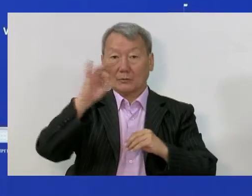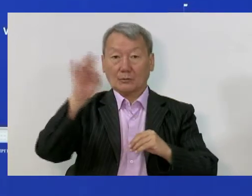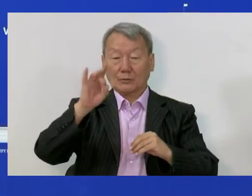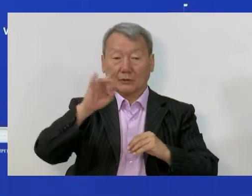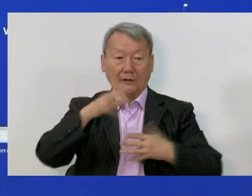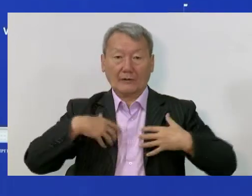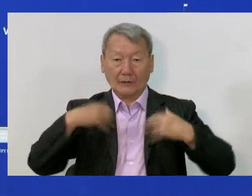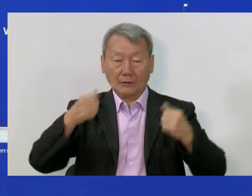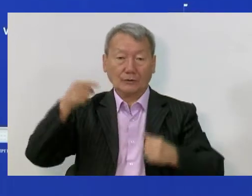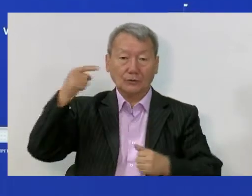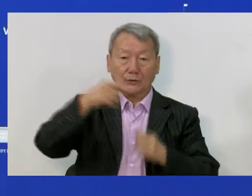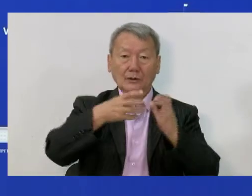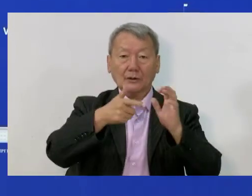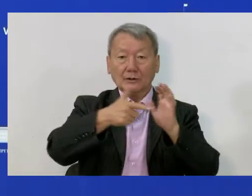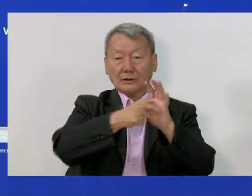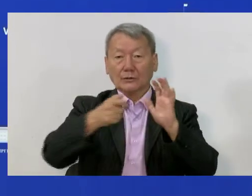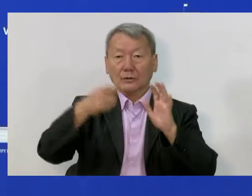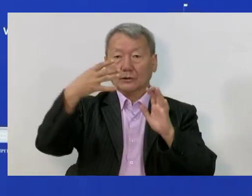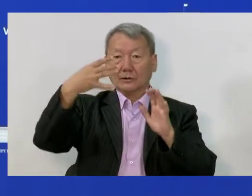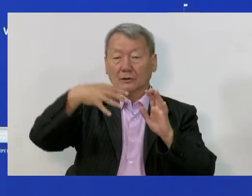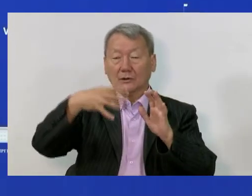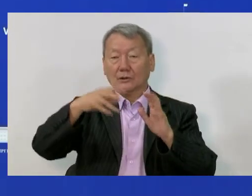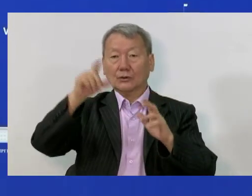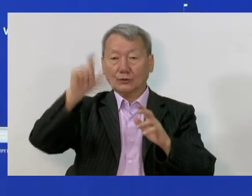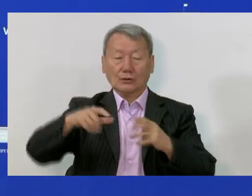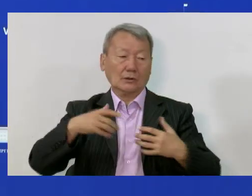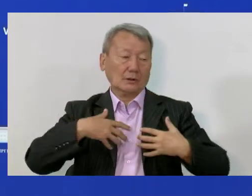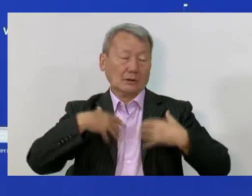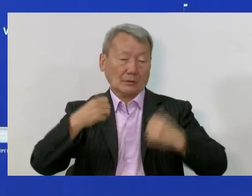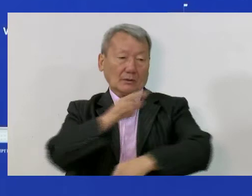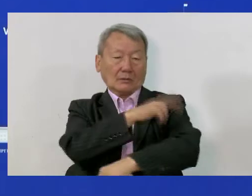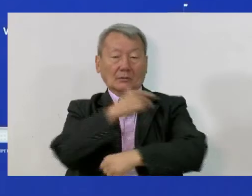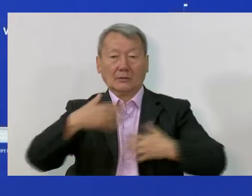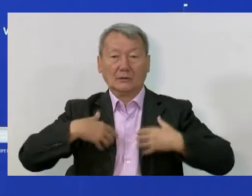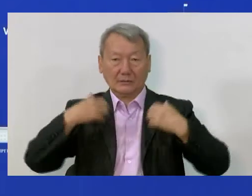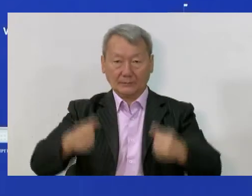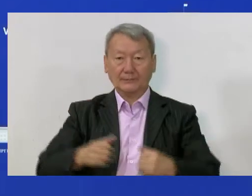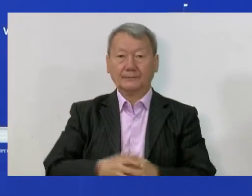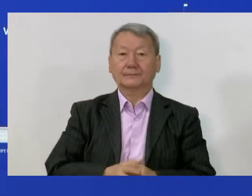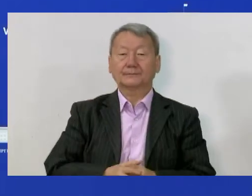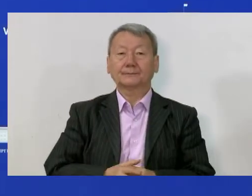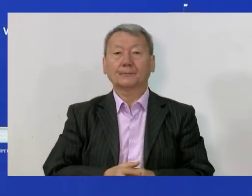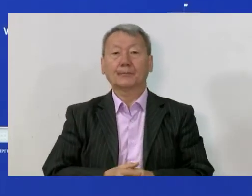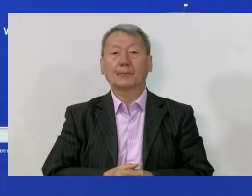бойынша 1,714 медицинал қызматкерлер орқаналардан айығып чықты.